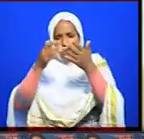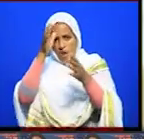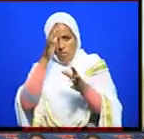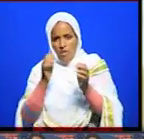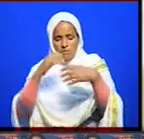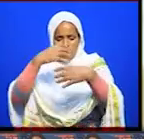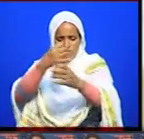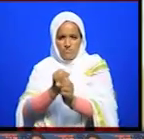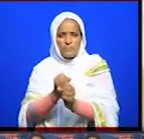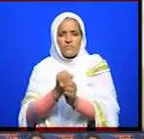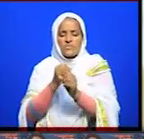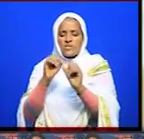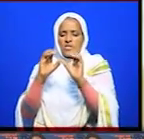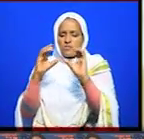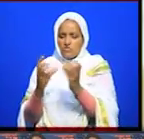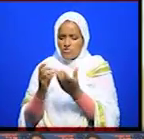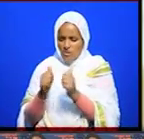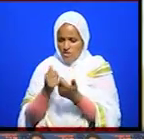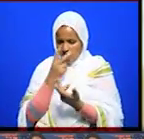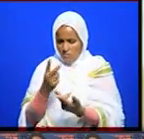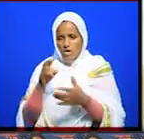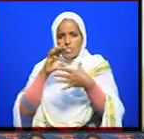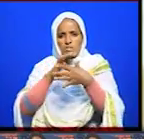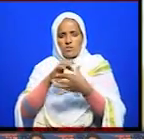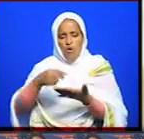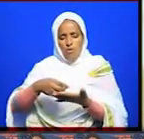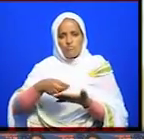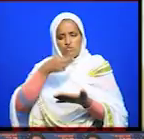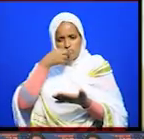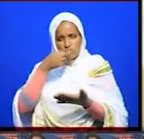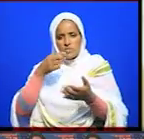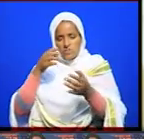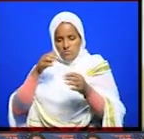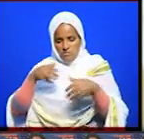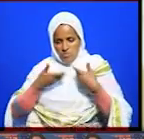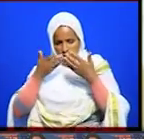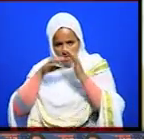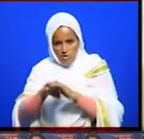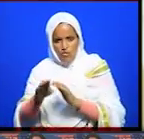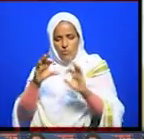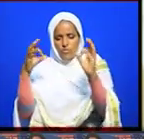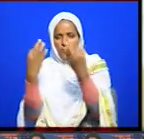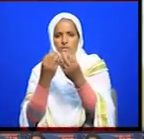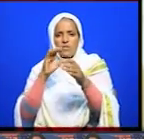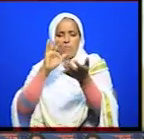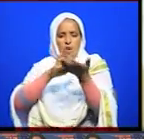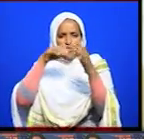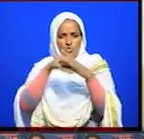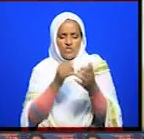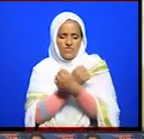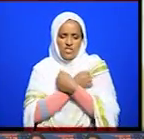ነገሮች አሉና እንደው የነሳ አባቶችን ጠቅላላ ባለ ሁኔታ ድርሻ እንዴት ያውታል? ስጋው ደሙን እንዲቀበሉ ንሳ